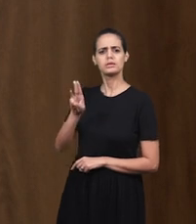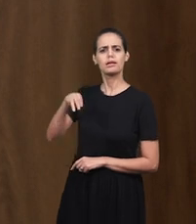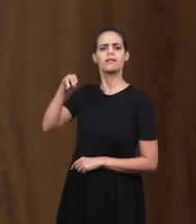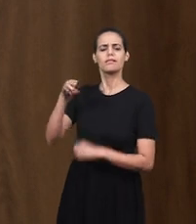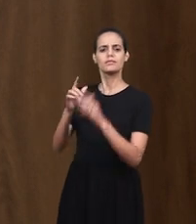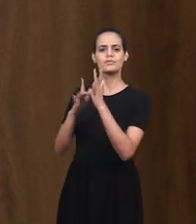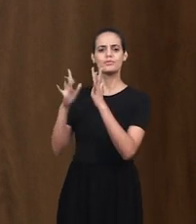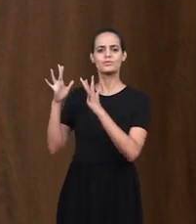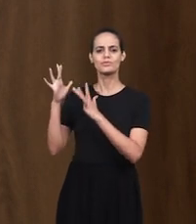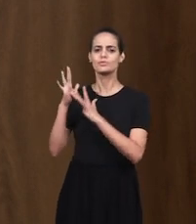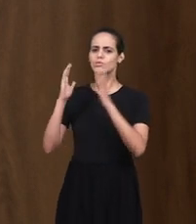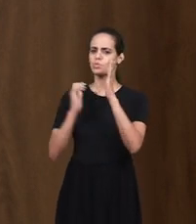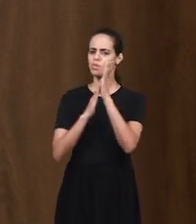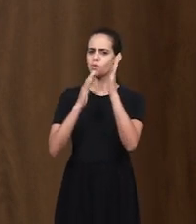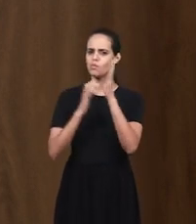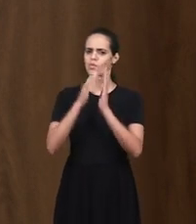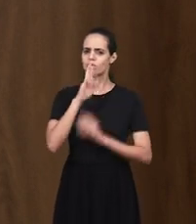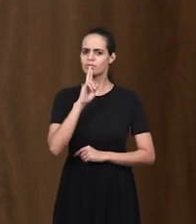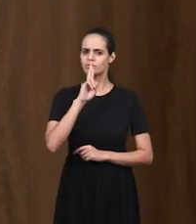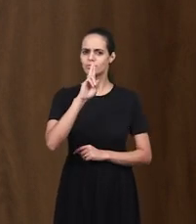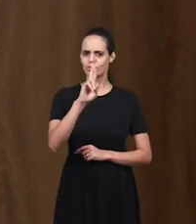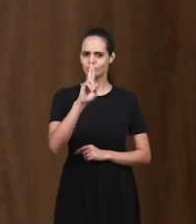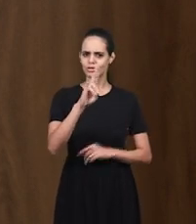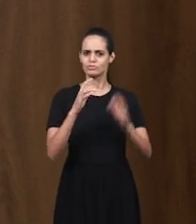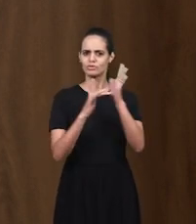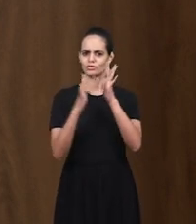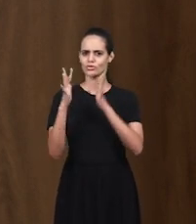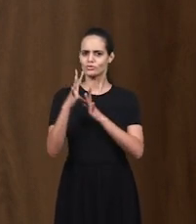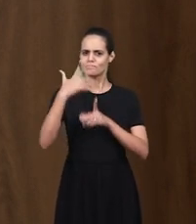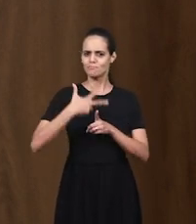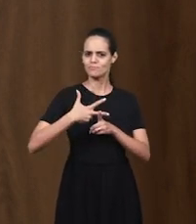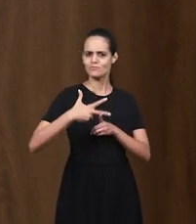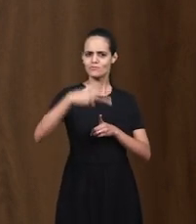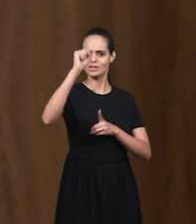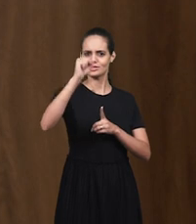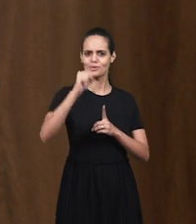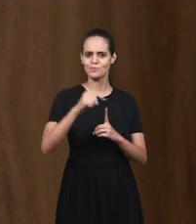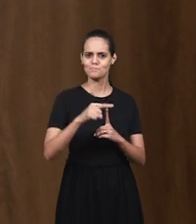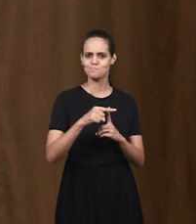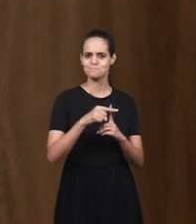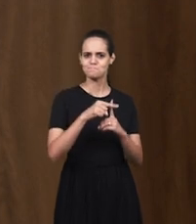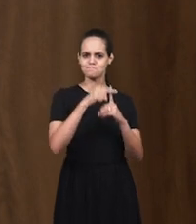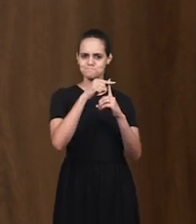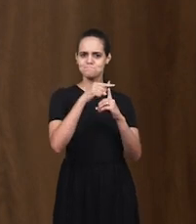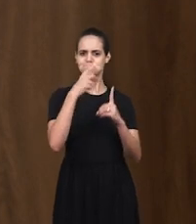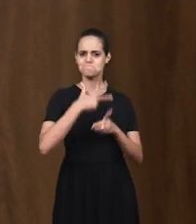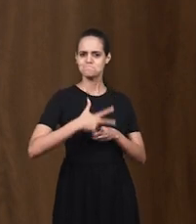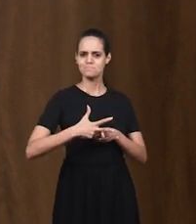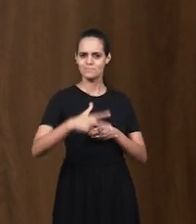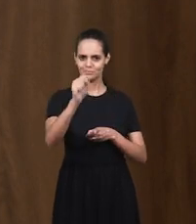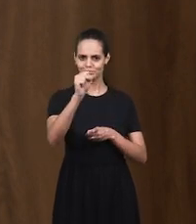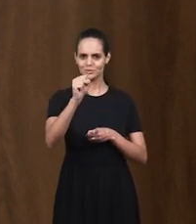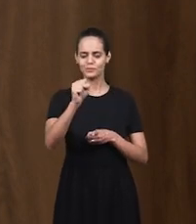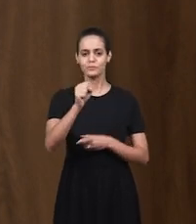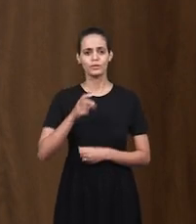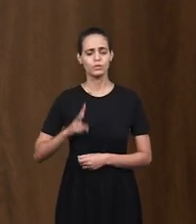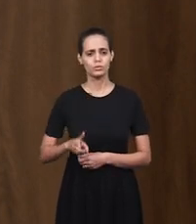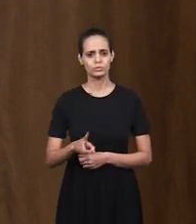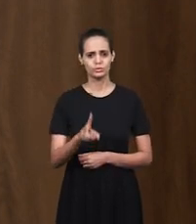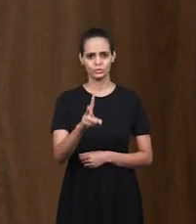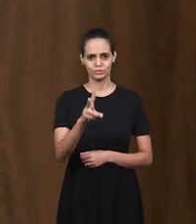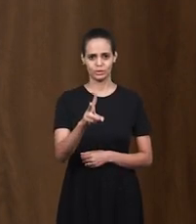И сам Псалом отвечает. Он тот, кто победил на кресте. Сейчас мы продолжим